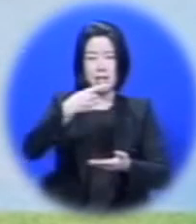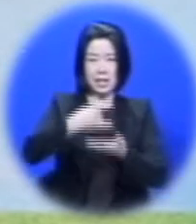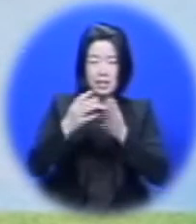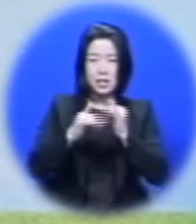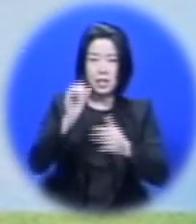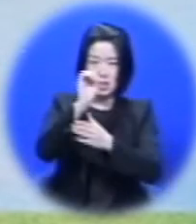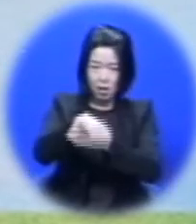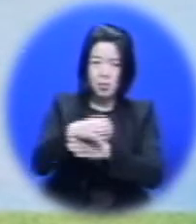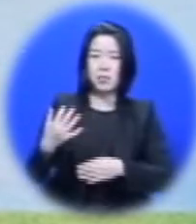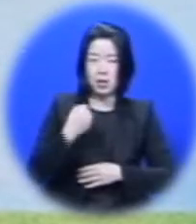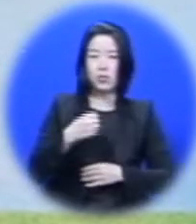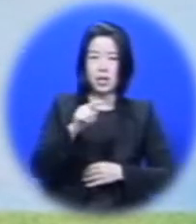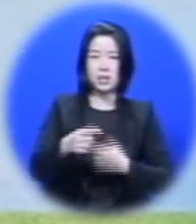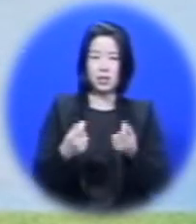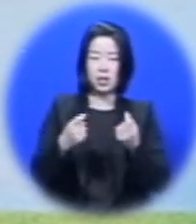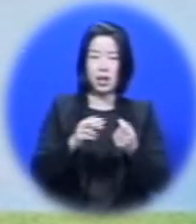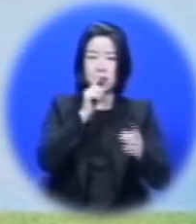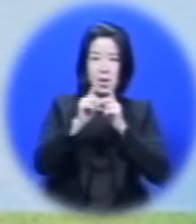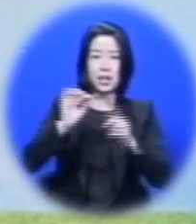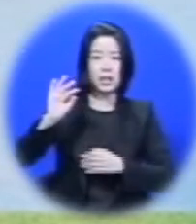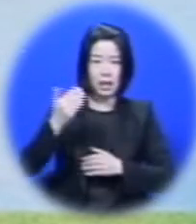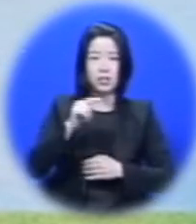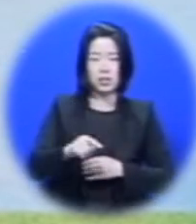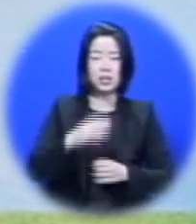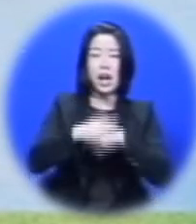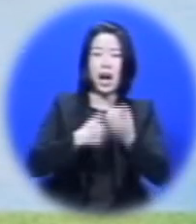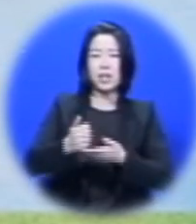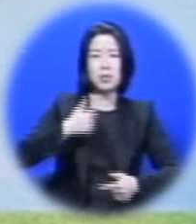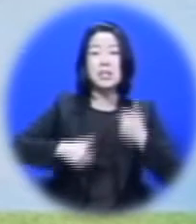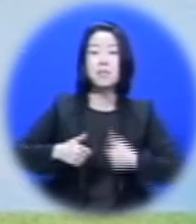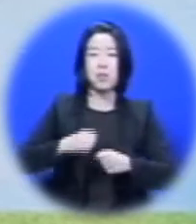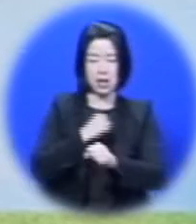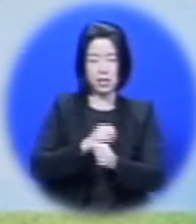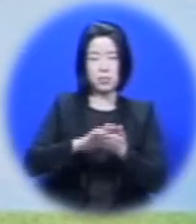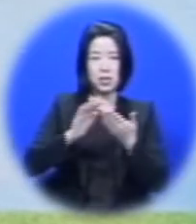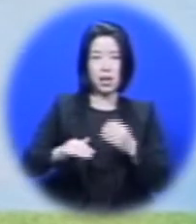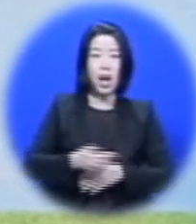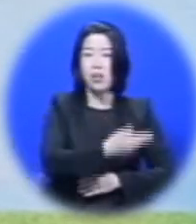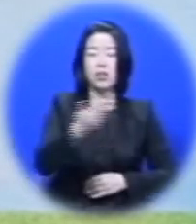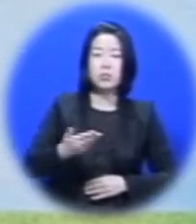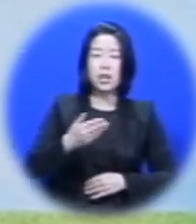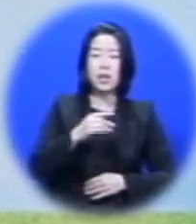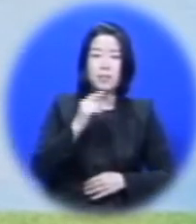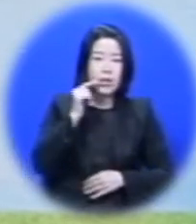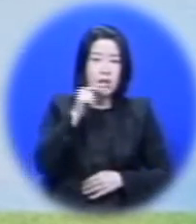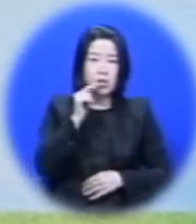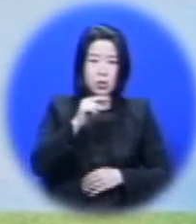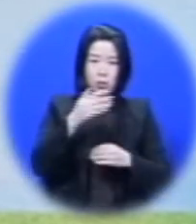맺는구나 하고 그렇게 말하게 되는 것을 하나님이 기뻐하시는 거죠. 여러분, 소돔 고모라